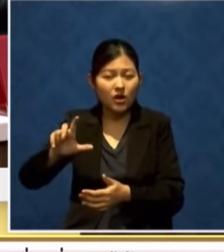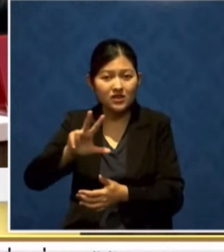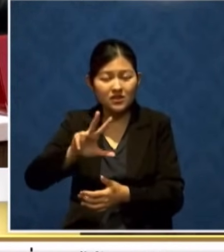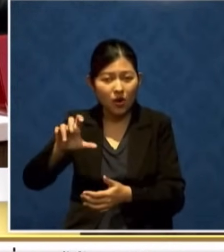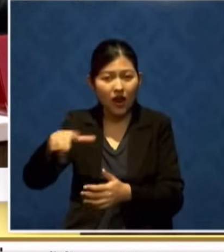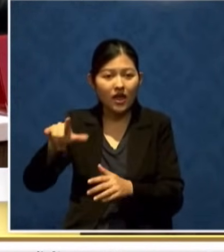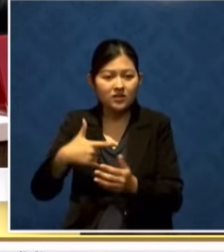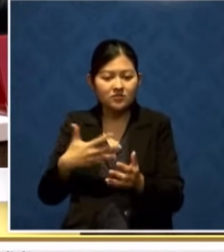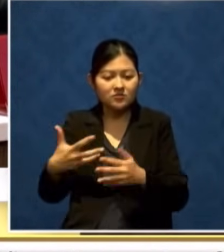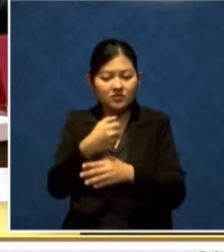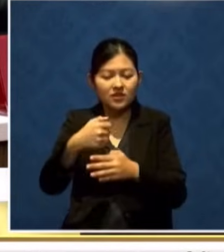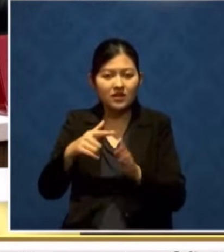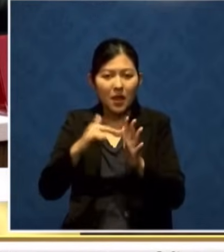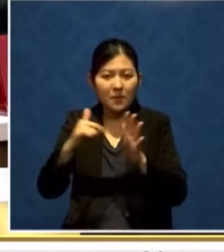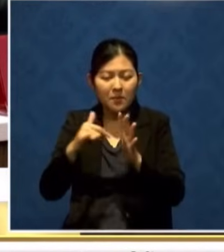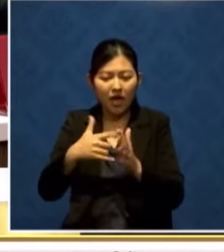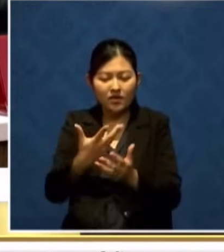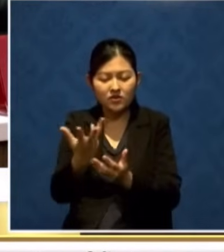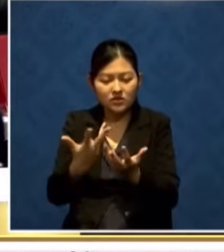ล้านเม็ด